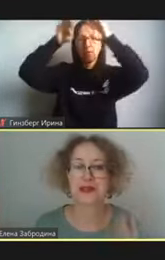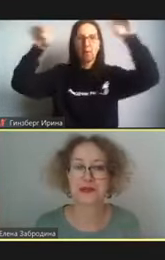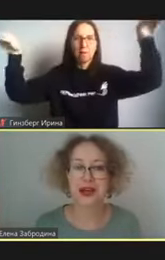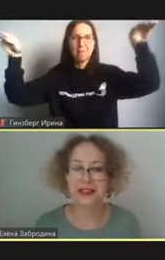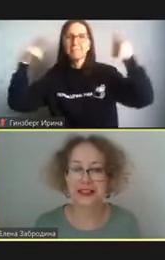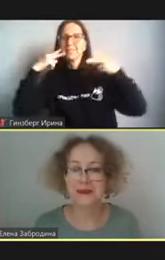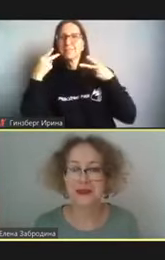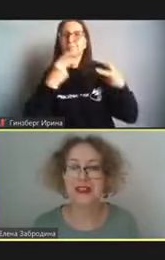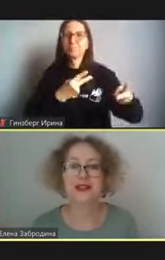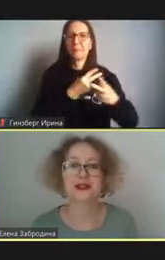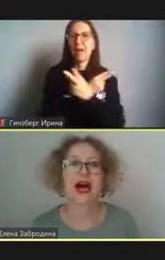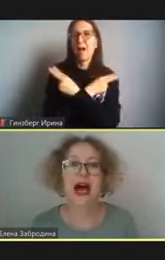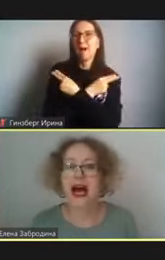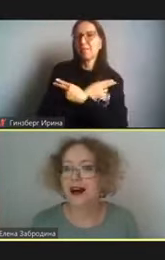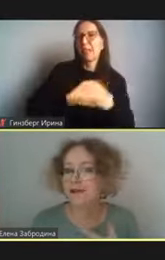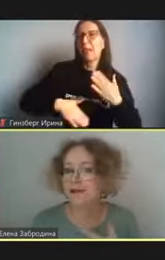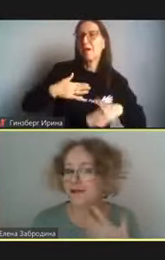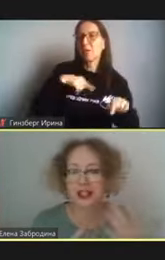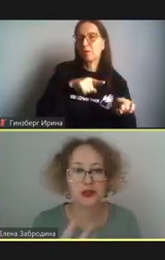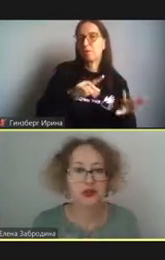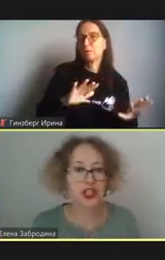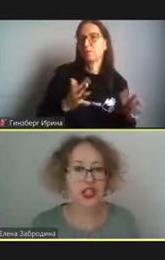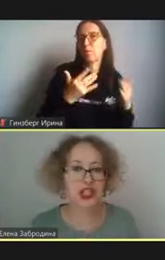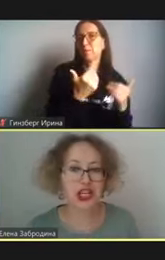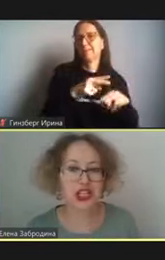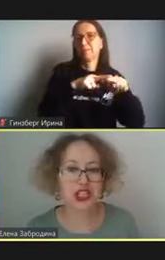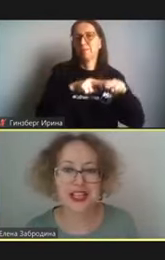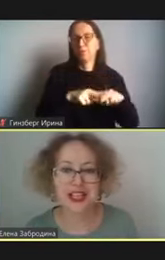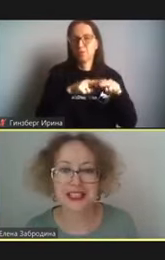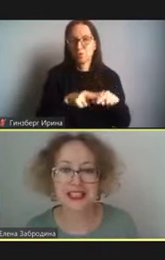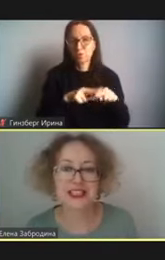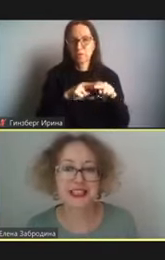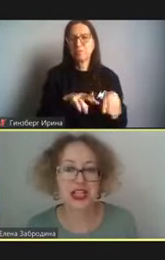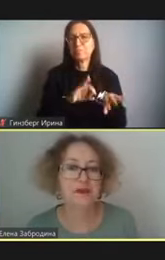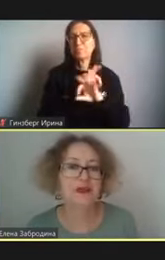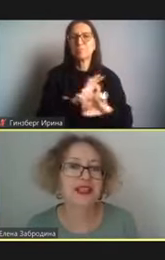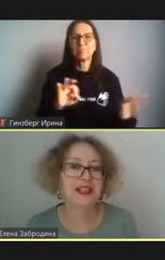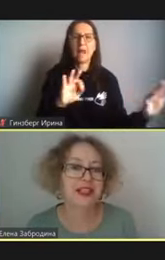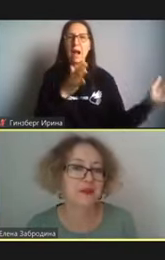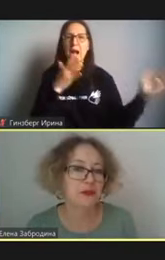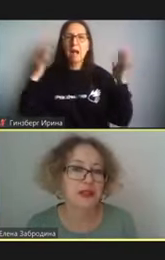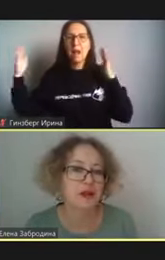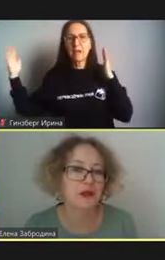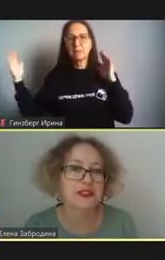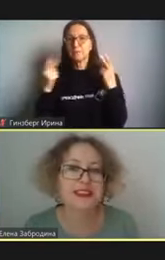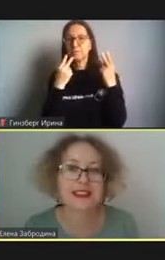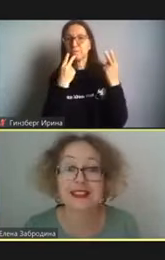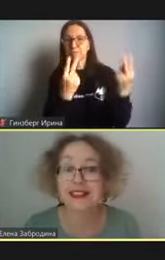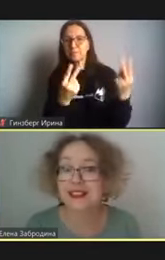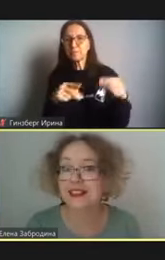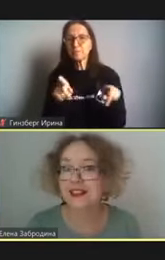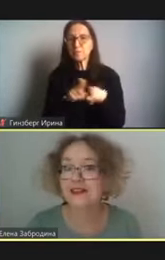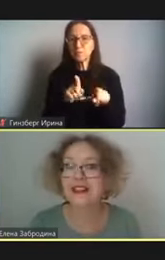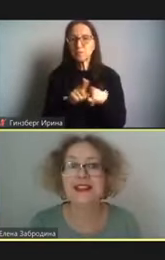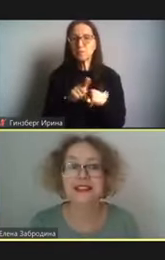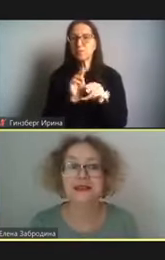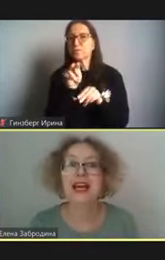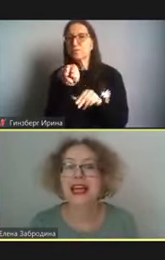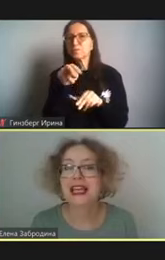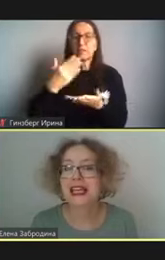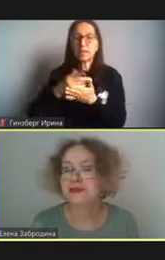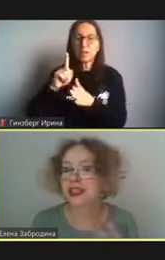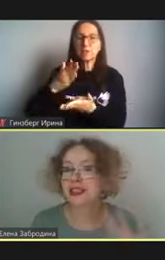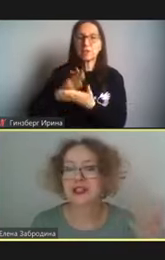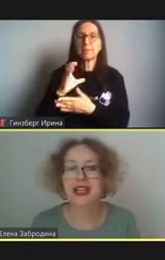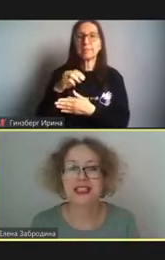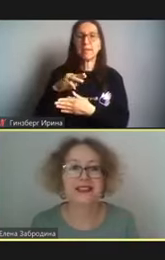радуются вот этому событию. Роскошная чаще леса, где даже мы вдалеке можем быть, какого-то и сатира видим.